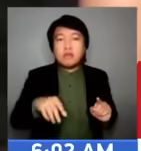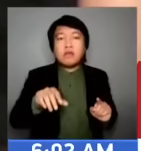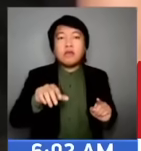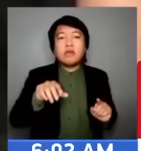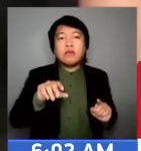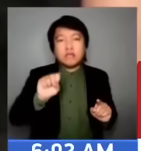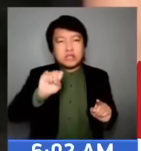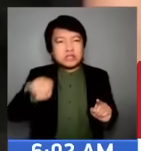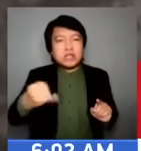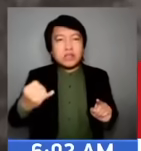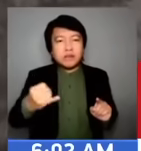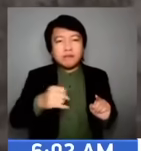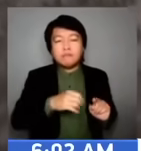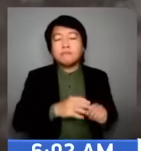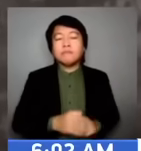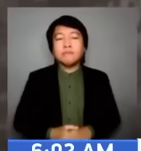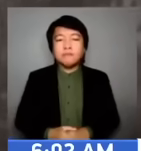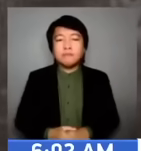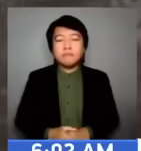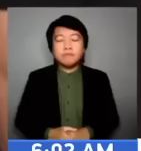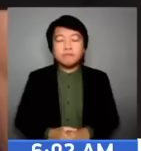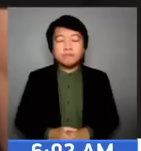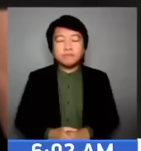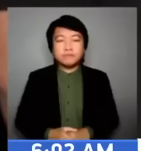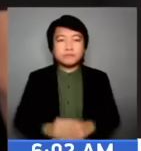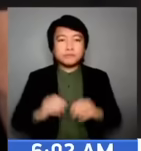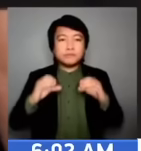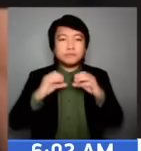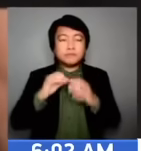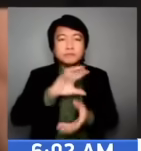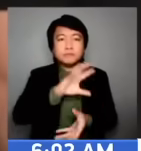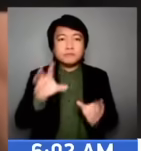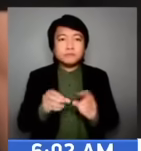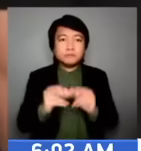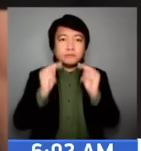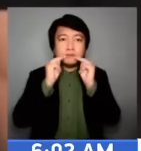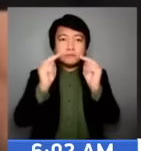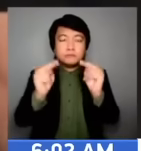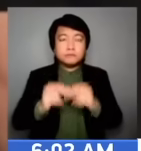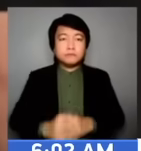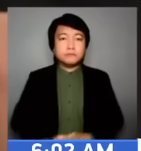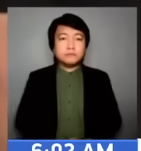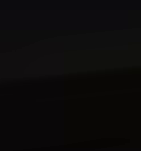ang unang balita. James Agustin para sa GMA Integrated News.